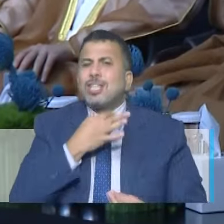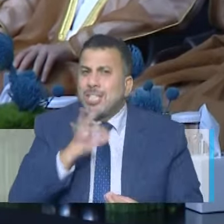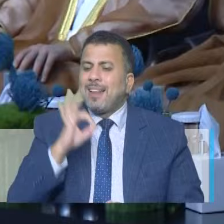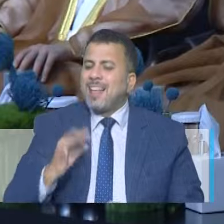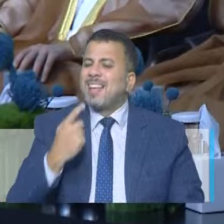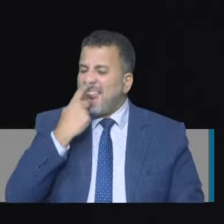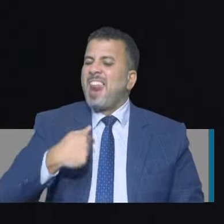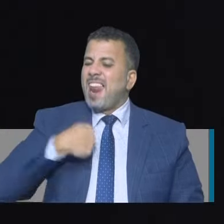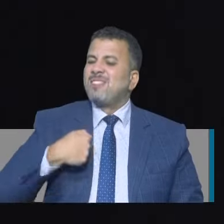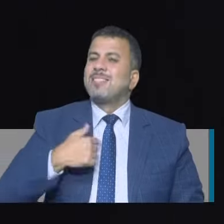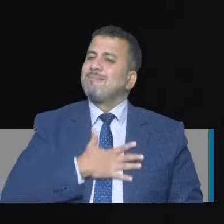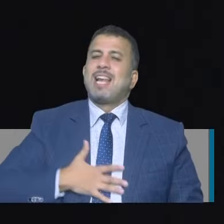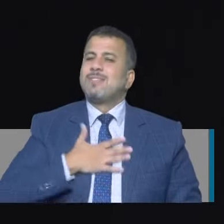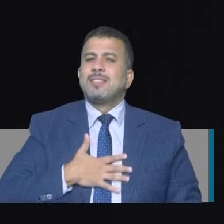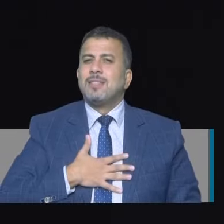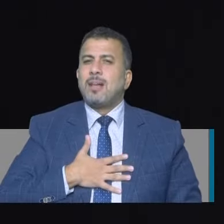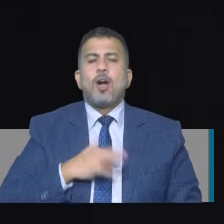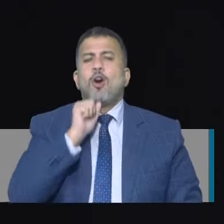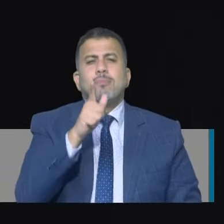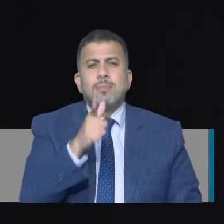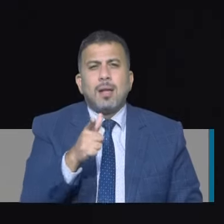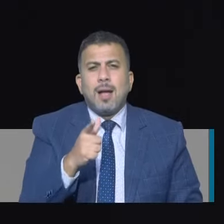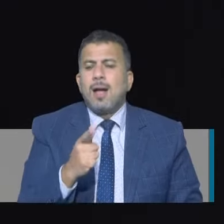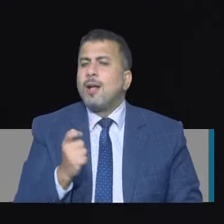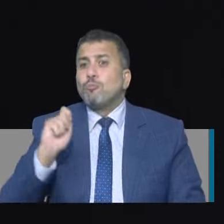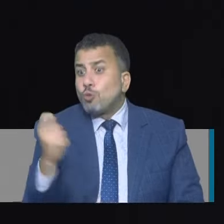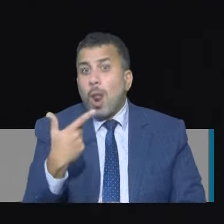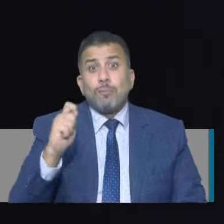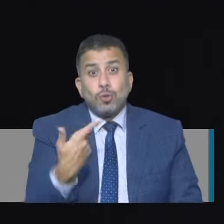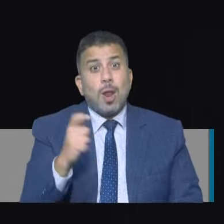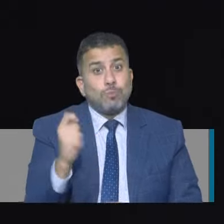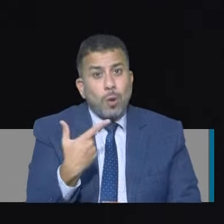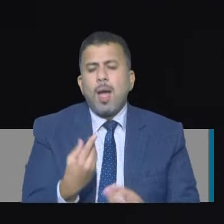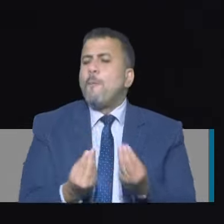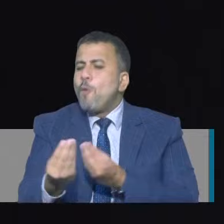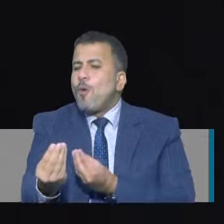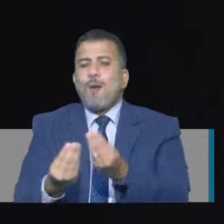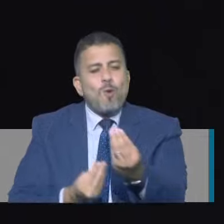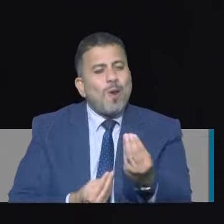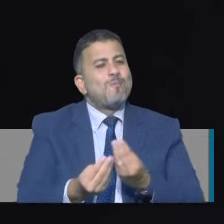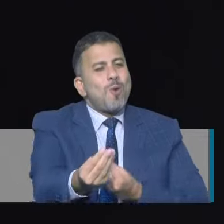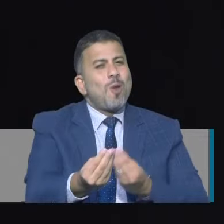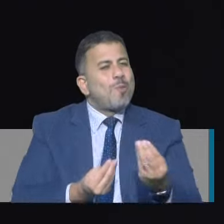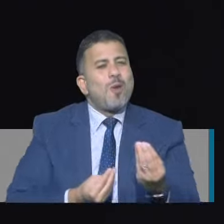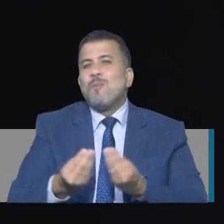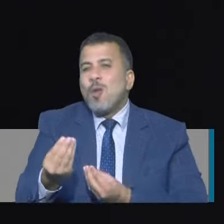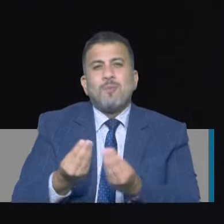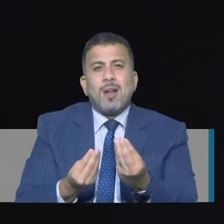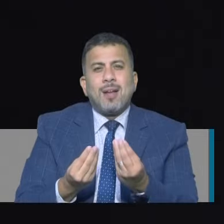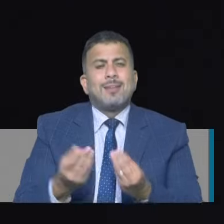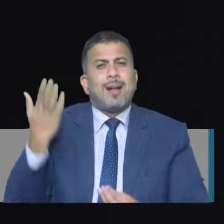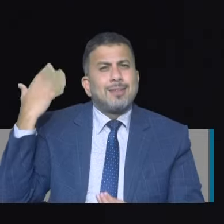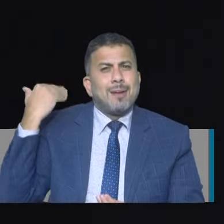نفوسنا وان الامور كانت تحل بهذه السرعه وبهذه المرونه في عصر كانت